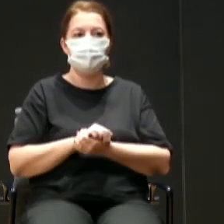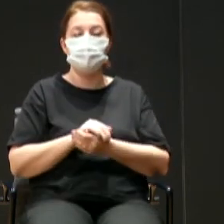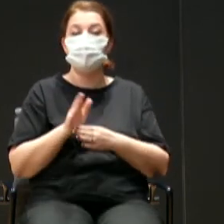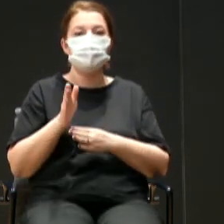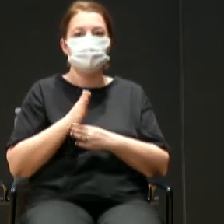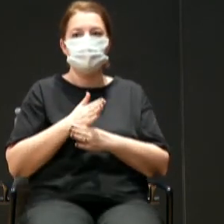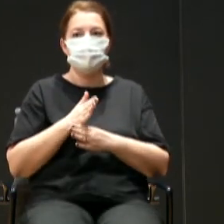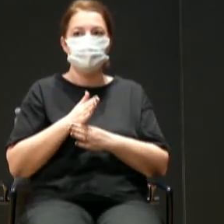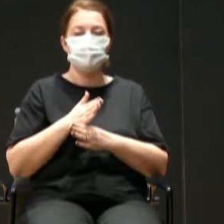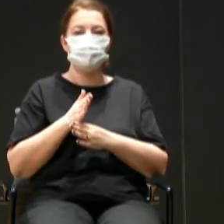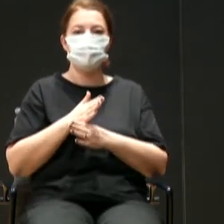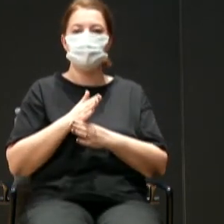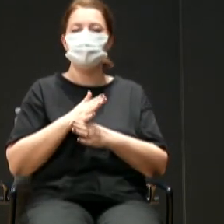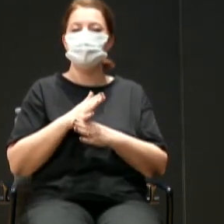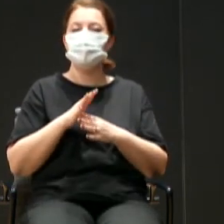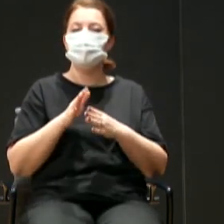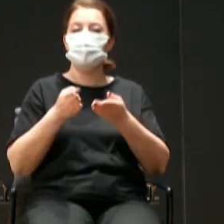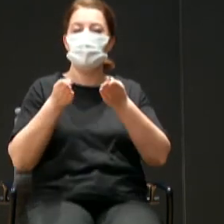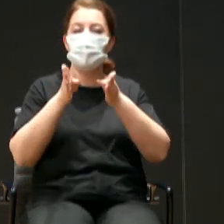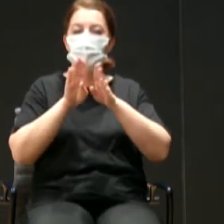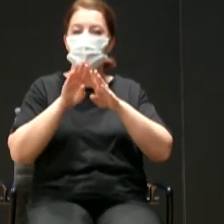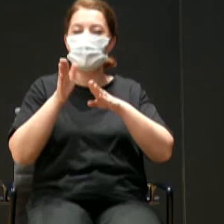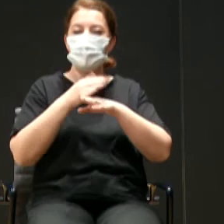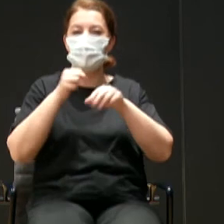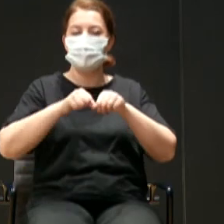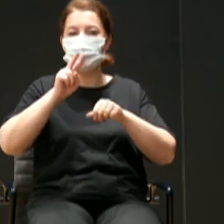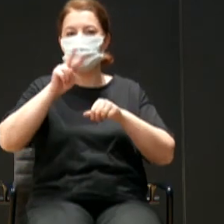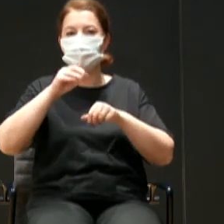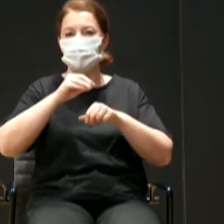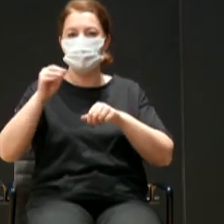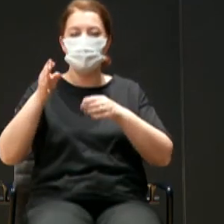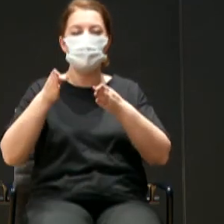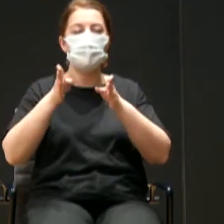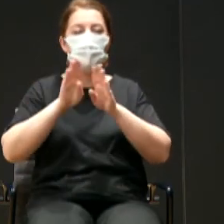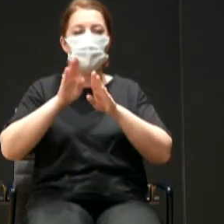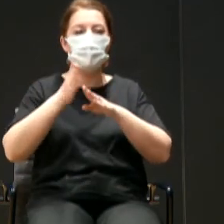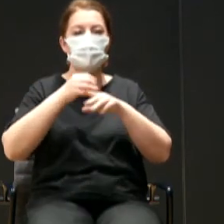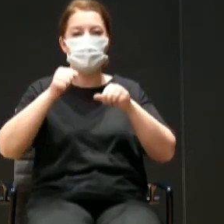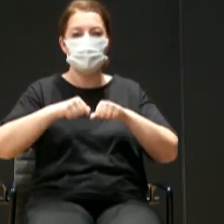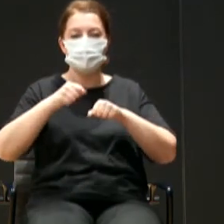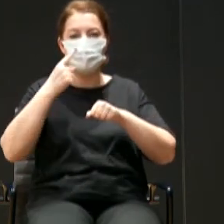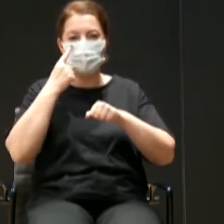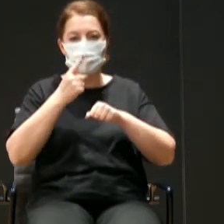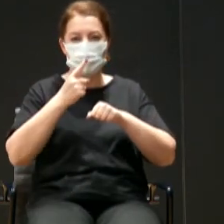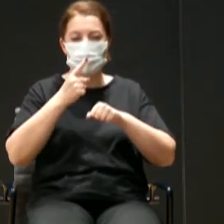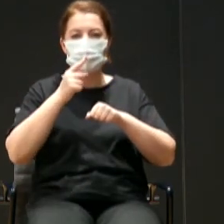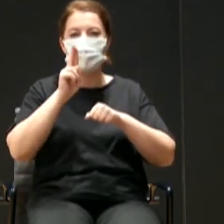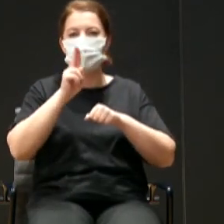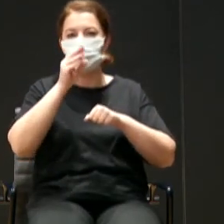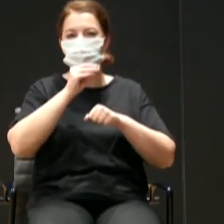Sebep, kapalı pazara 22 milyon. Kapalı pazarın çatısına 7